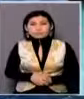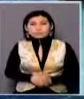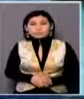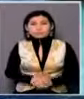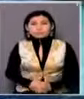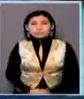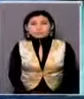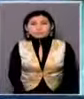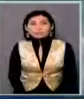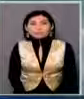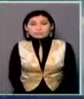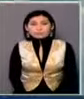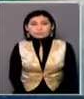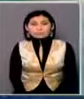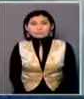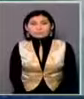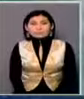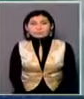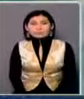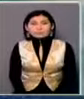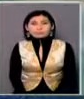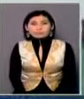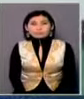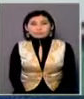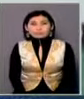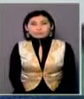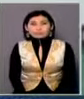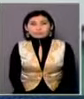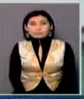Қымбат Дайырғызы, Ақтілек Абайқызы, Болат Рахметұлы, Атырау телеарнасы, Құрманғазы ауданынан.